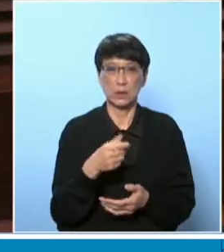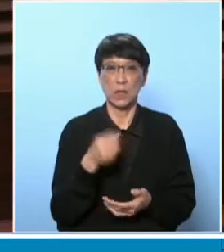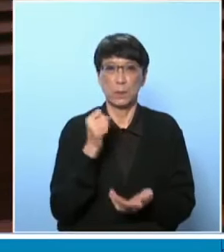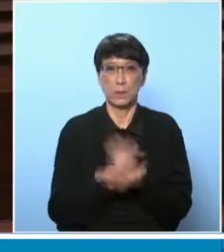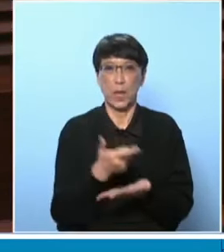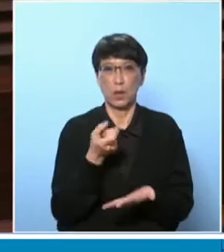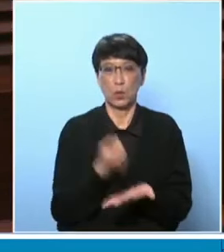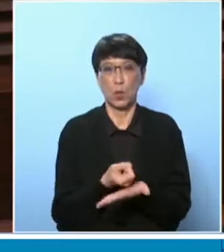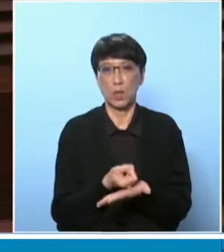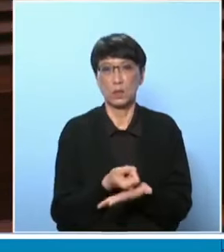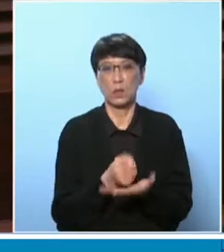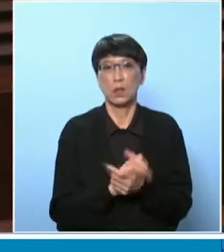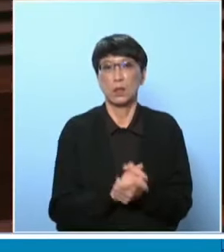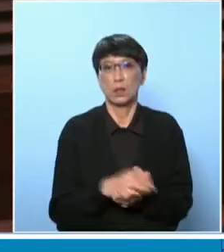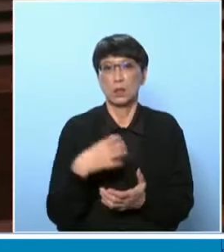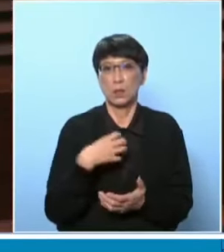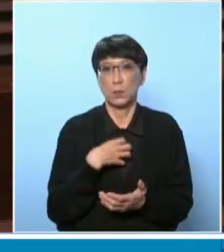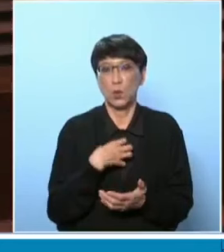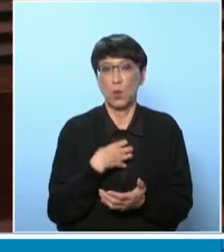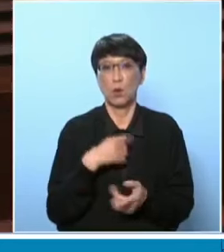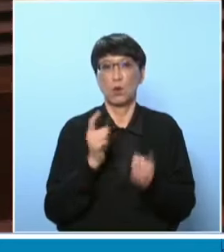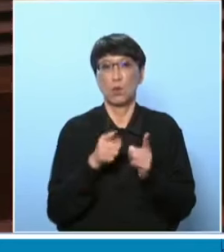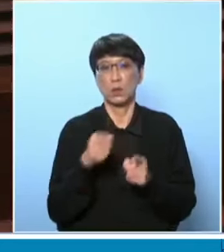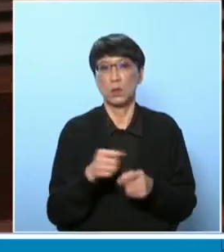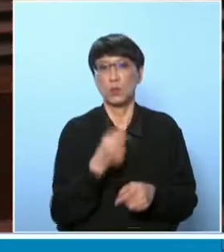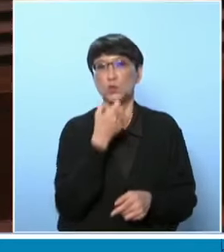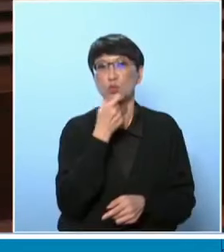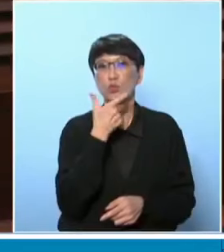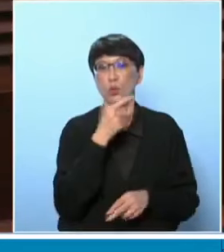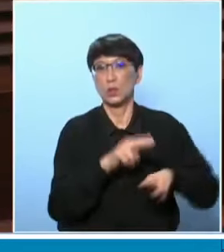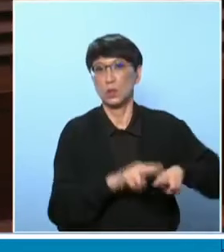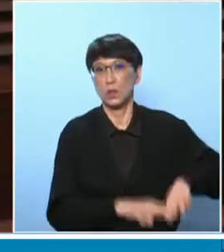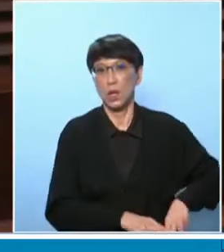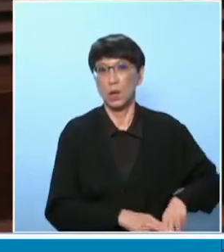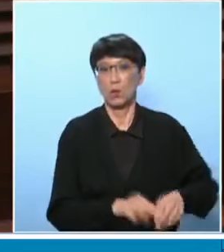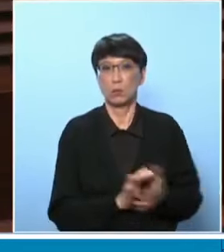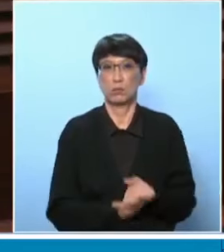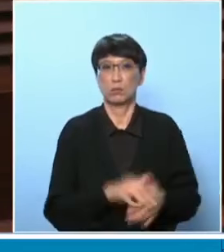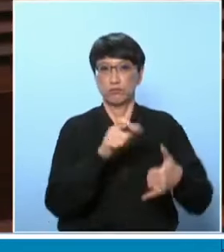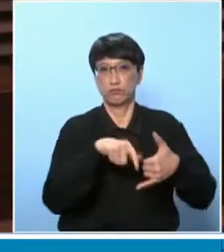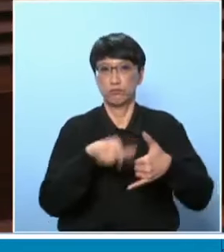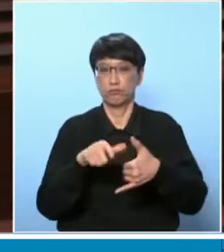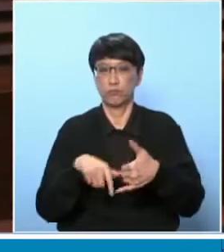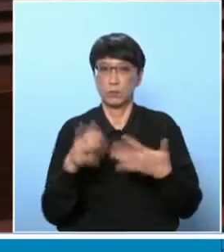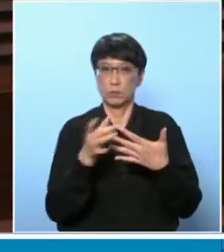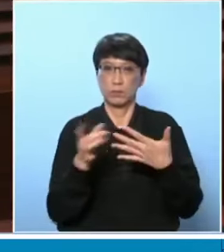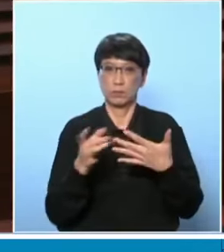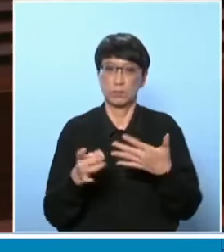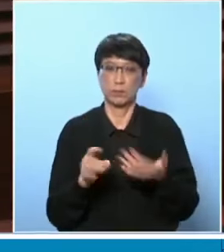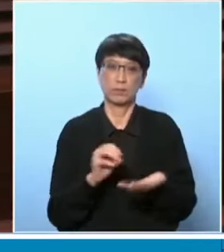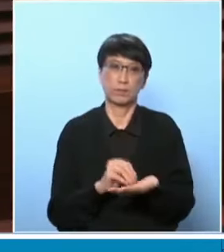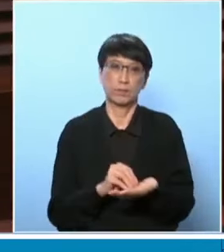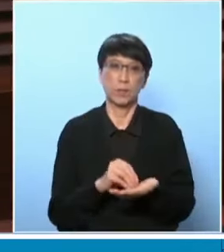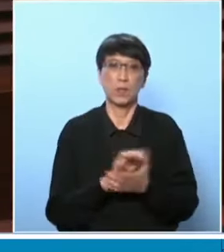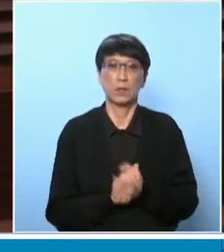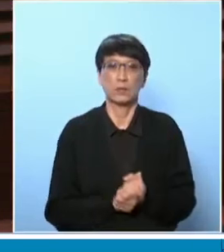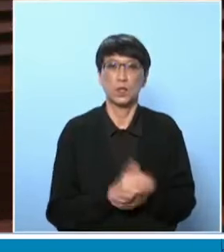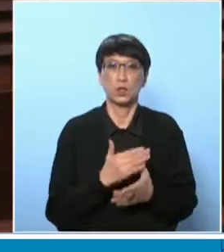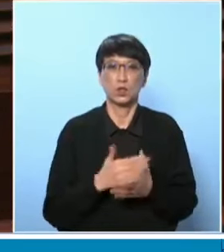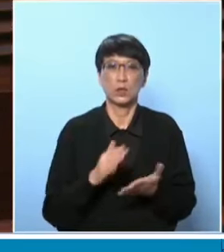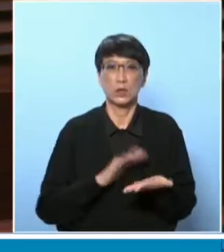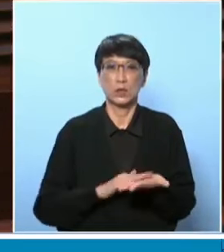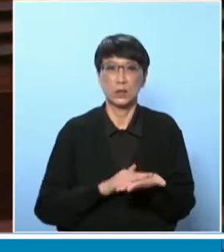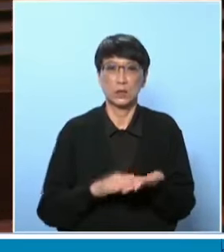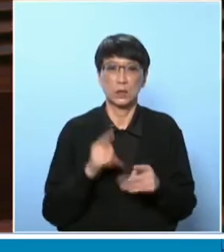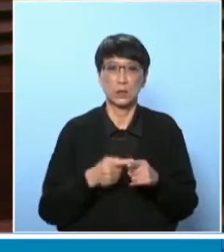貴平或者佢願意留唔願意留，呢啲都有好多個人嘅選擇喺裏面。咁但係所以我哋事實